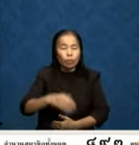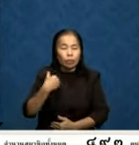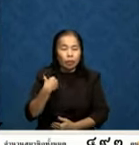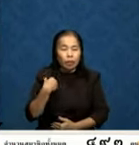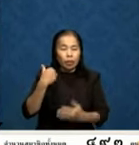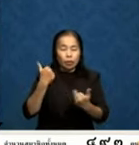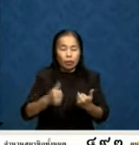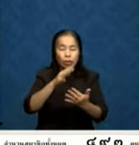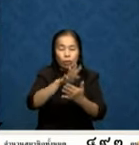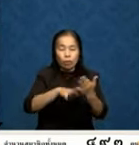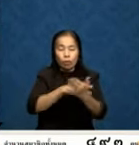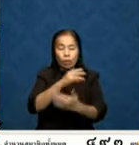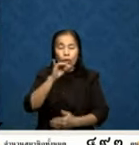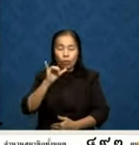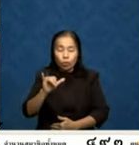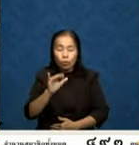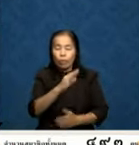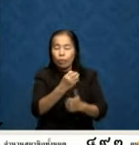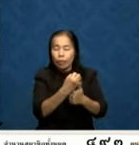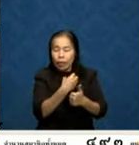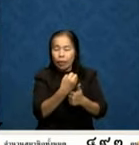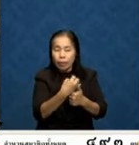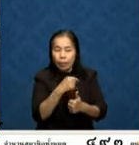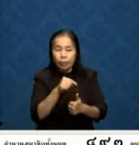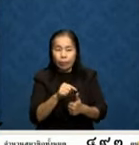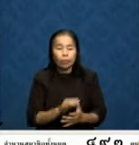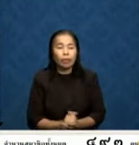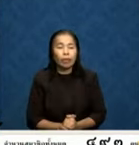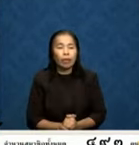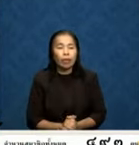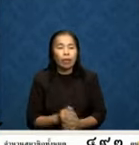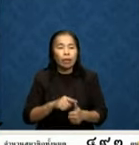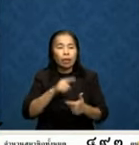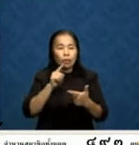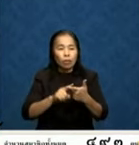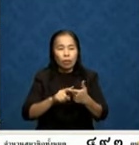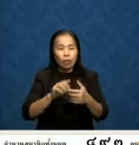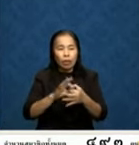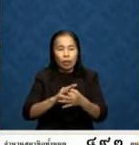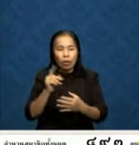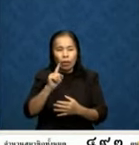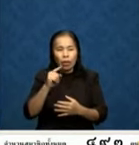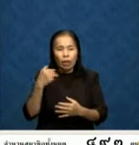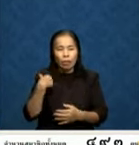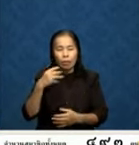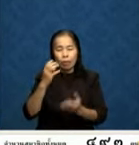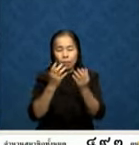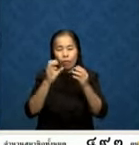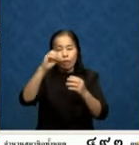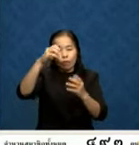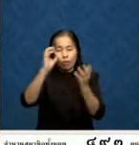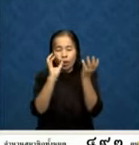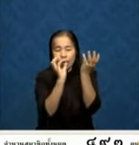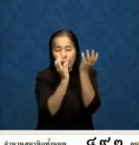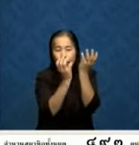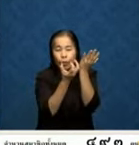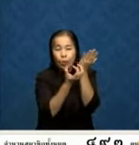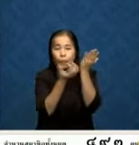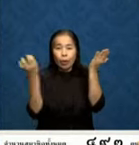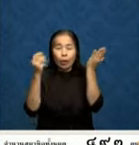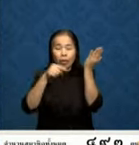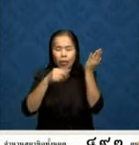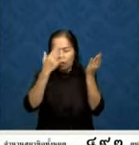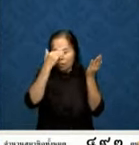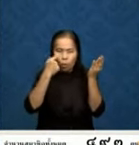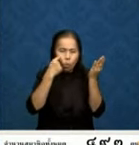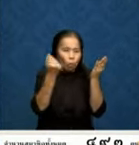ที่ท่านได้กรุณาชี้แนะด้วยเช่นกันนะครับในส่วนของเรื่องของการปลดหม้อมิเตอร์นะครับที่ค่อนข้างจะรวดเร็วน